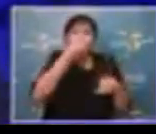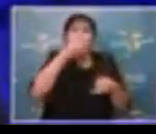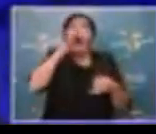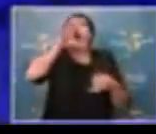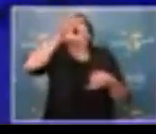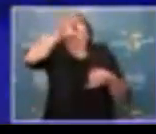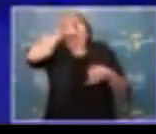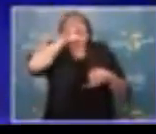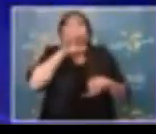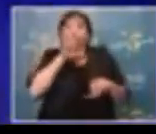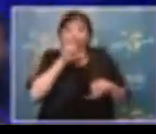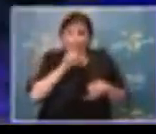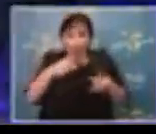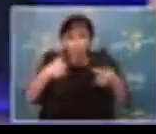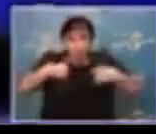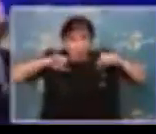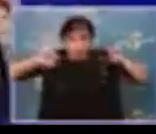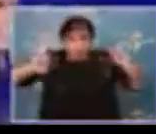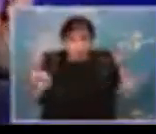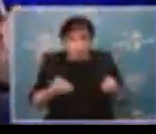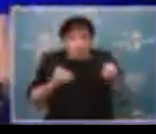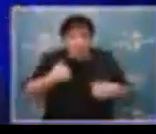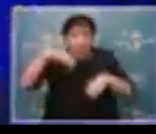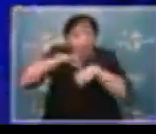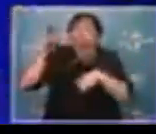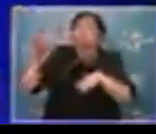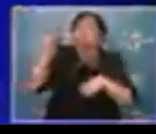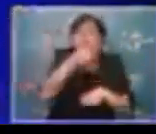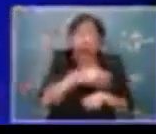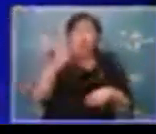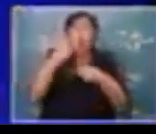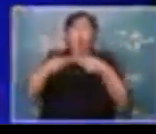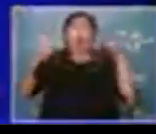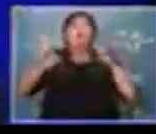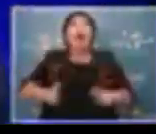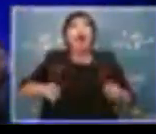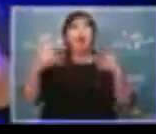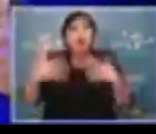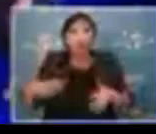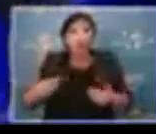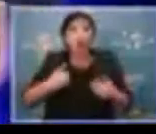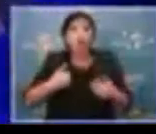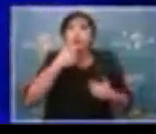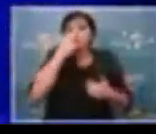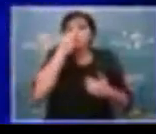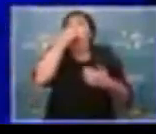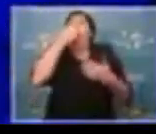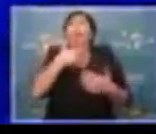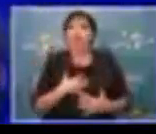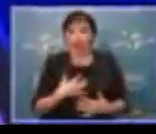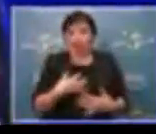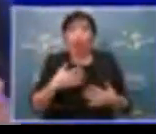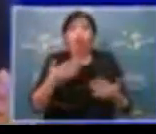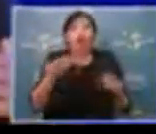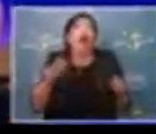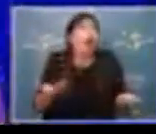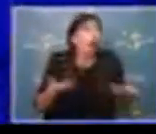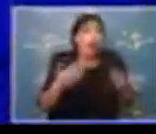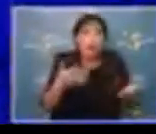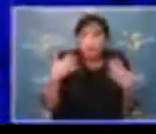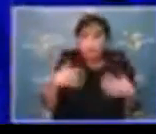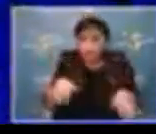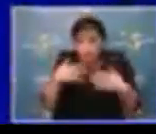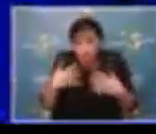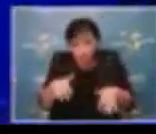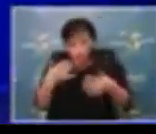queste cose, mi sono spaventato, sono andato dai medici. Ho fatto tutte le prove elettroniche. Ho l'apnea. L'apnea è una cosa